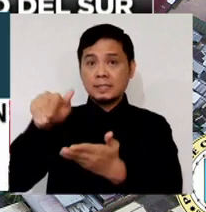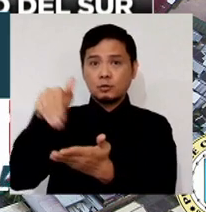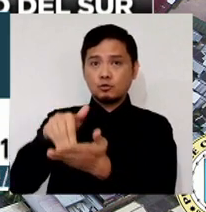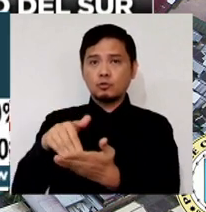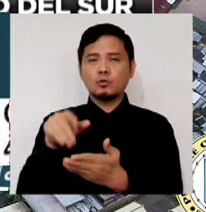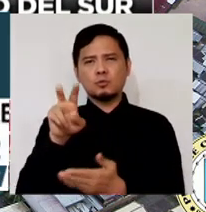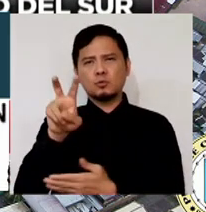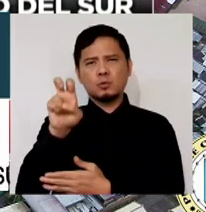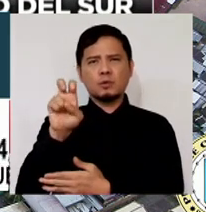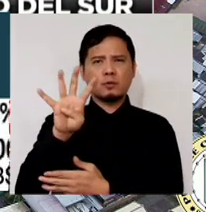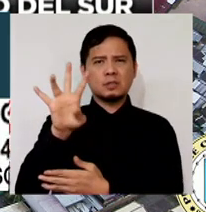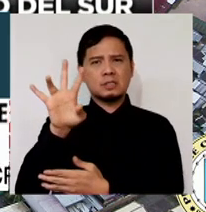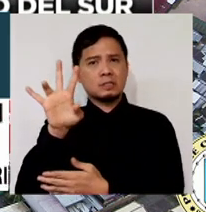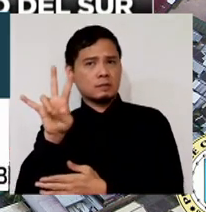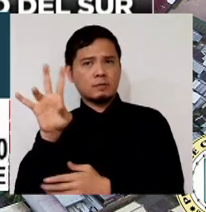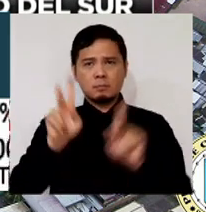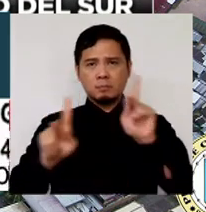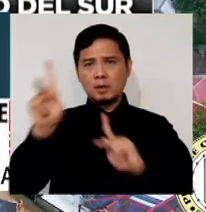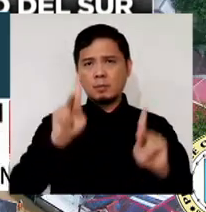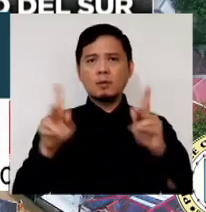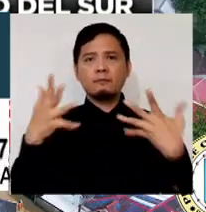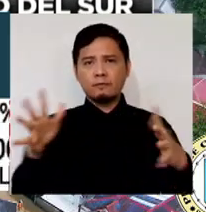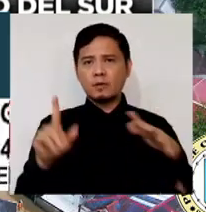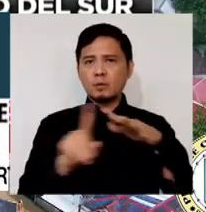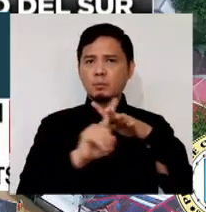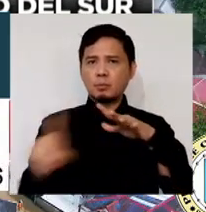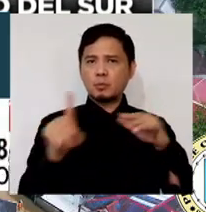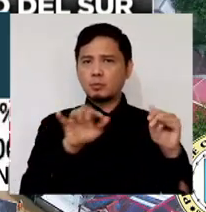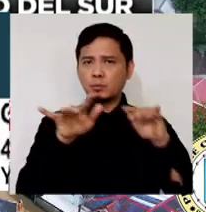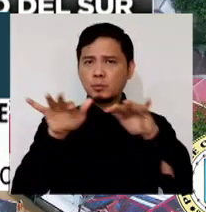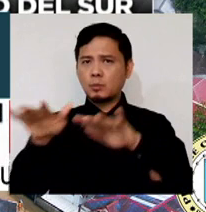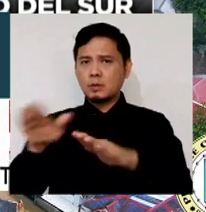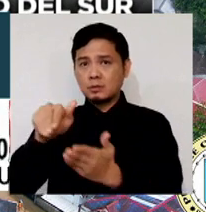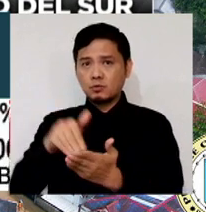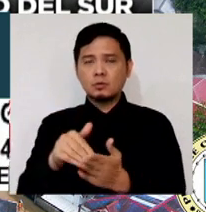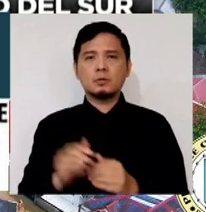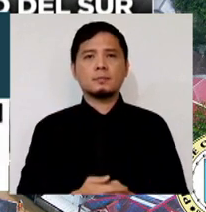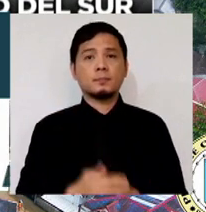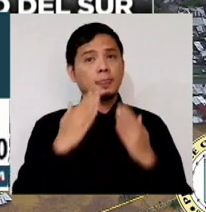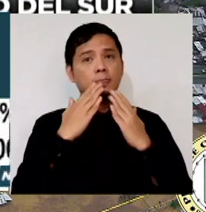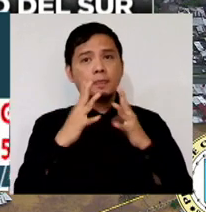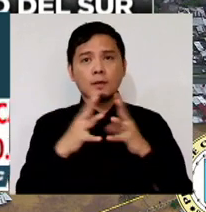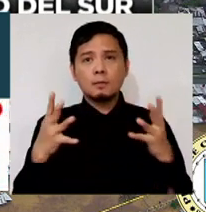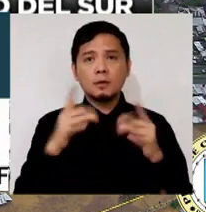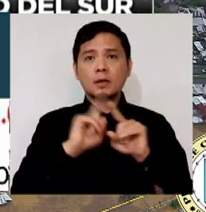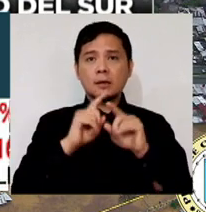247 evacuation center. Ayos lahat ng mga mayors. Magpasalamat ako sa mga mayors na